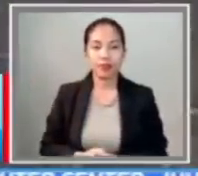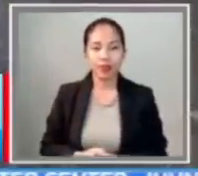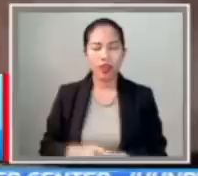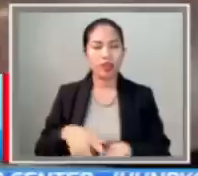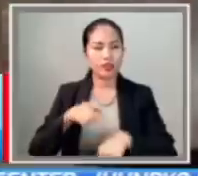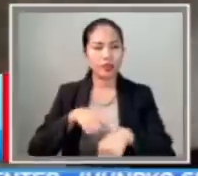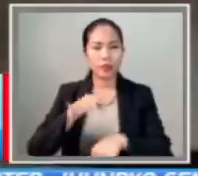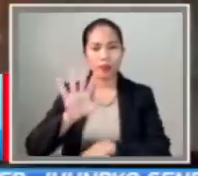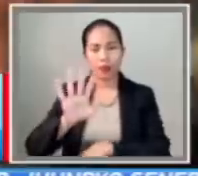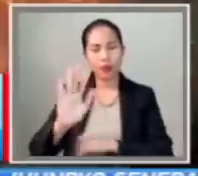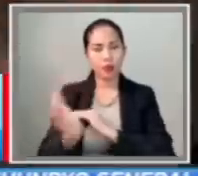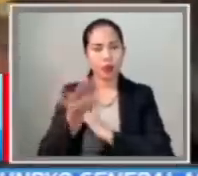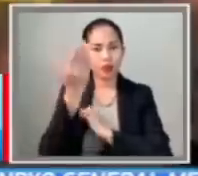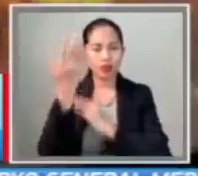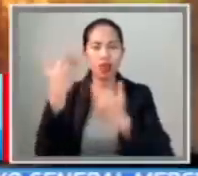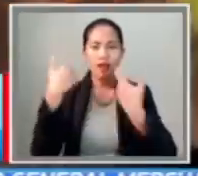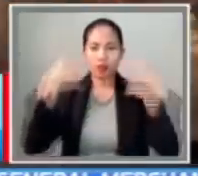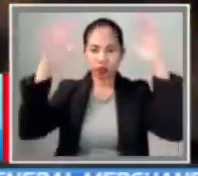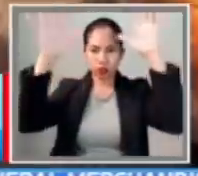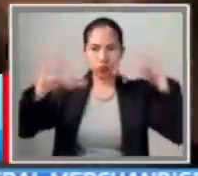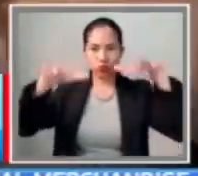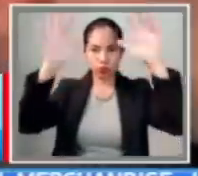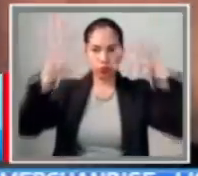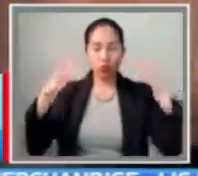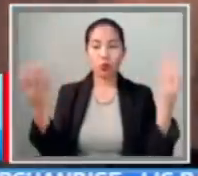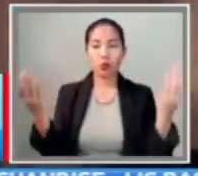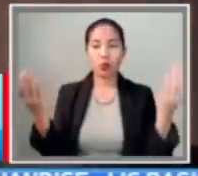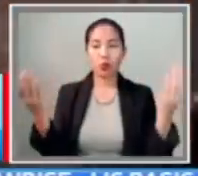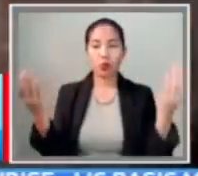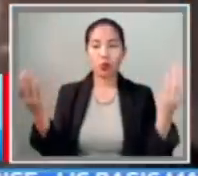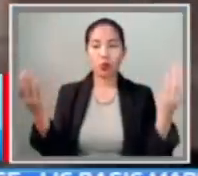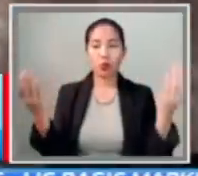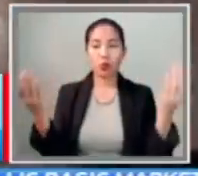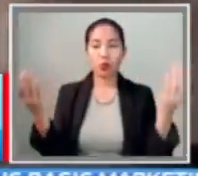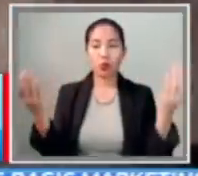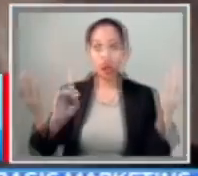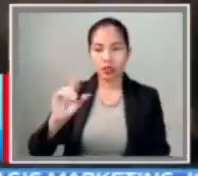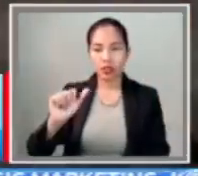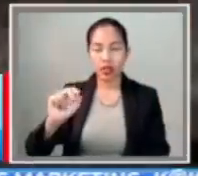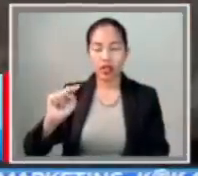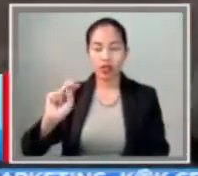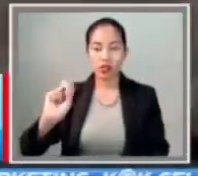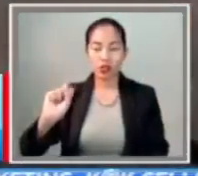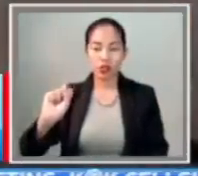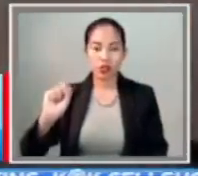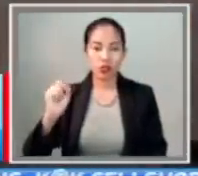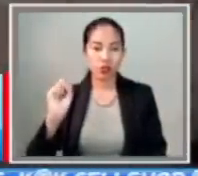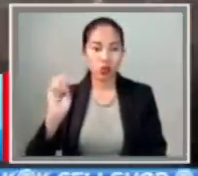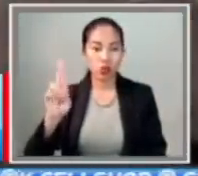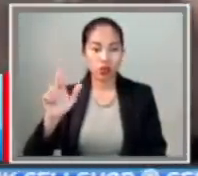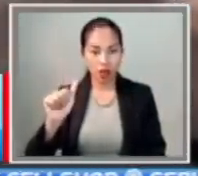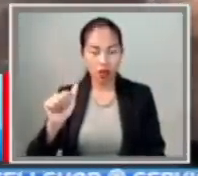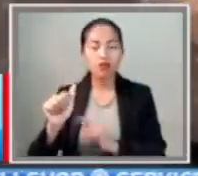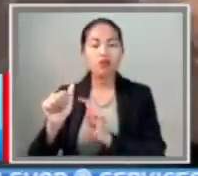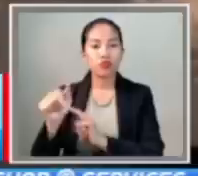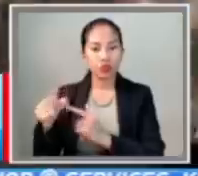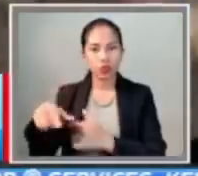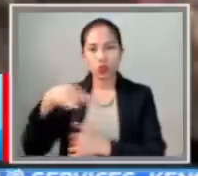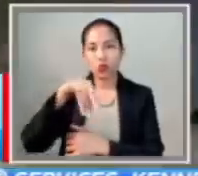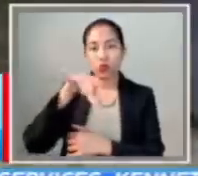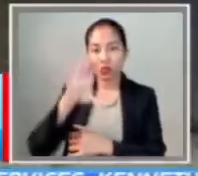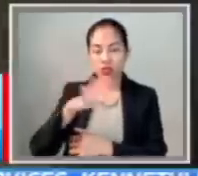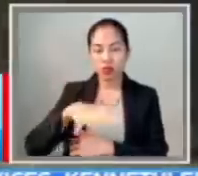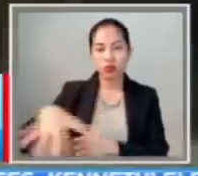nang umulan din sa bahagi ng Tandangsora, Visayas Avenue at bahagi ng Quirino Highway sa Quezon City. Inulan din ang